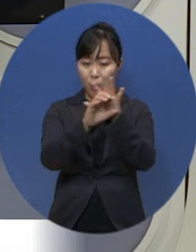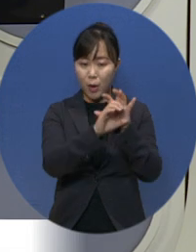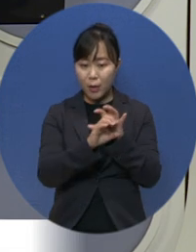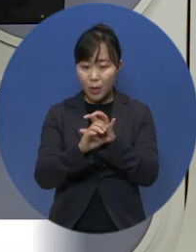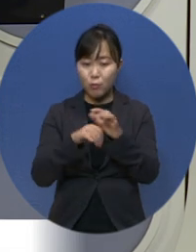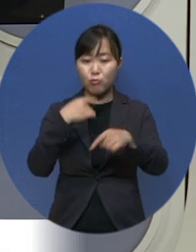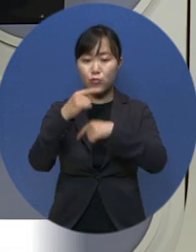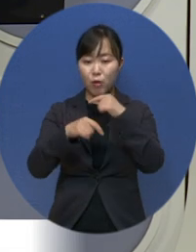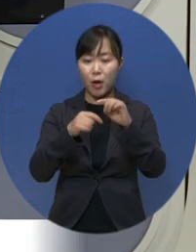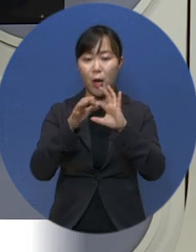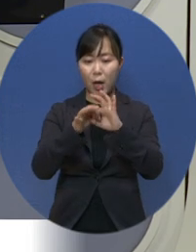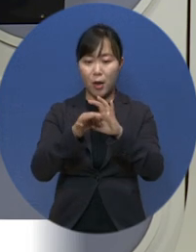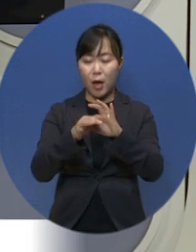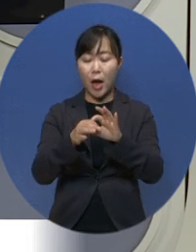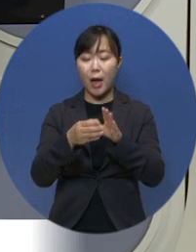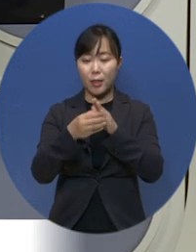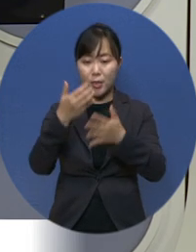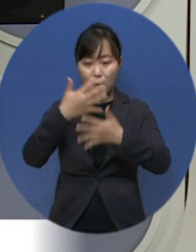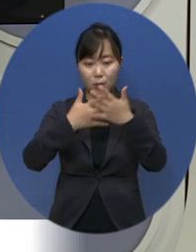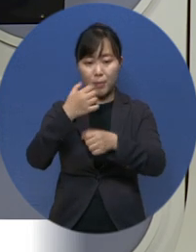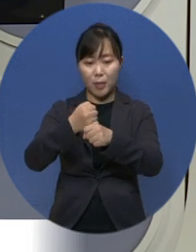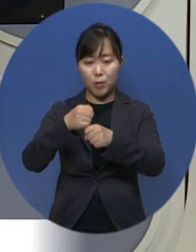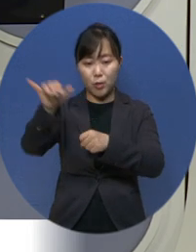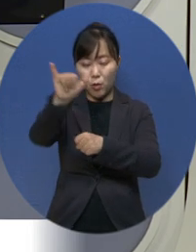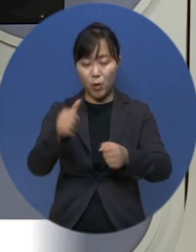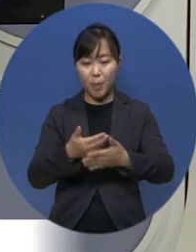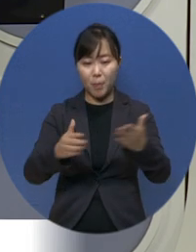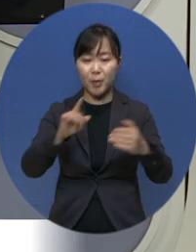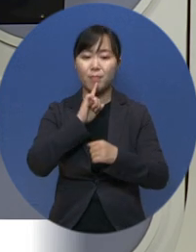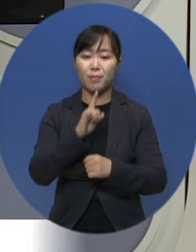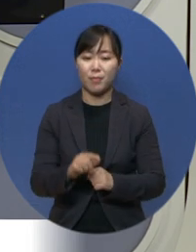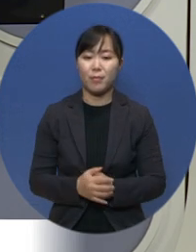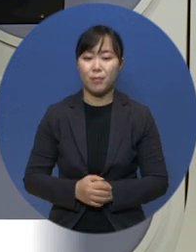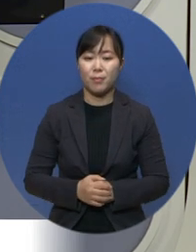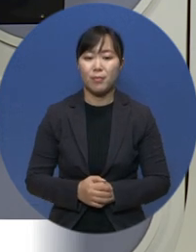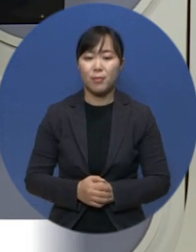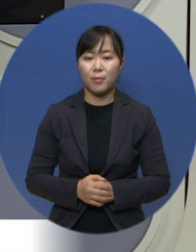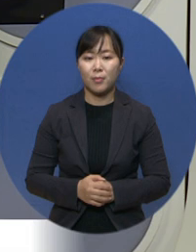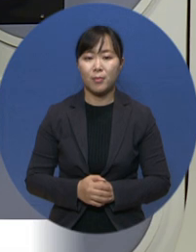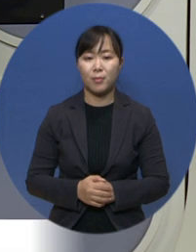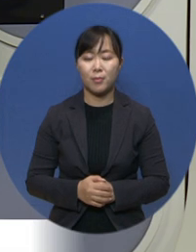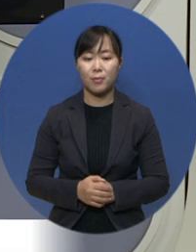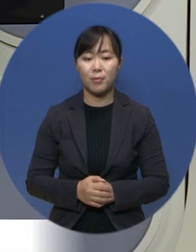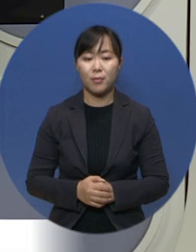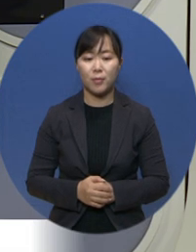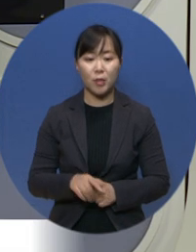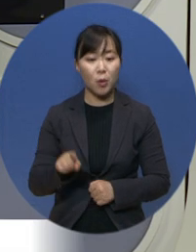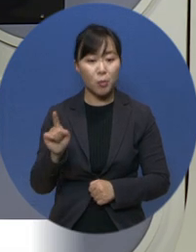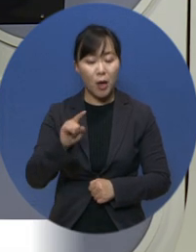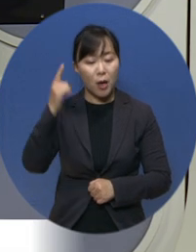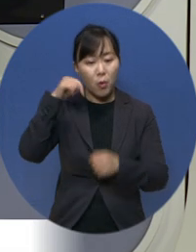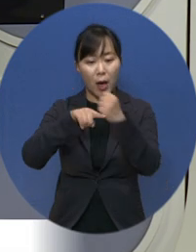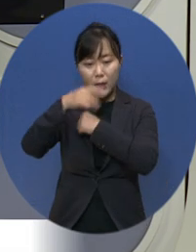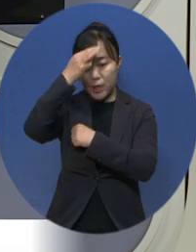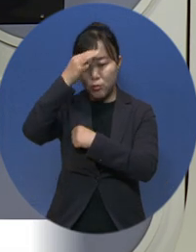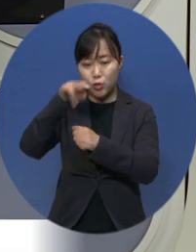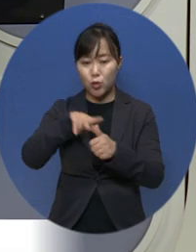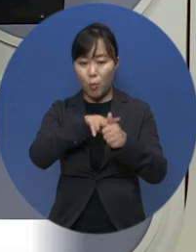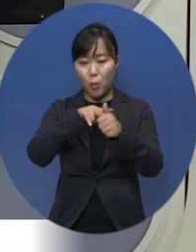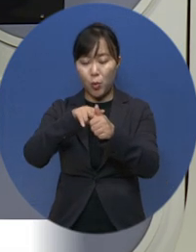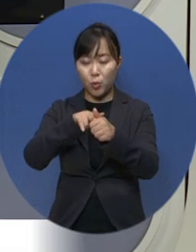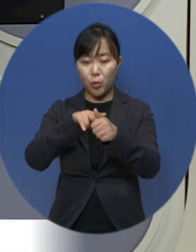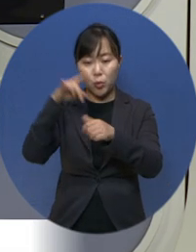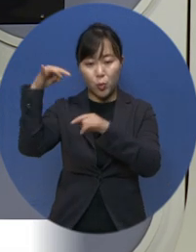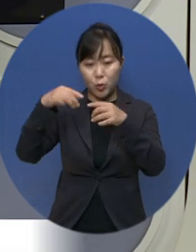쑤 안내 영상을 제작해 전국에 배포한다 고 밝혔습니다 본 콘텐츠는 과학기술 정보통신